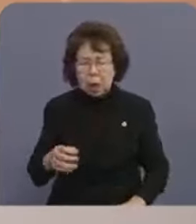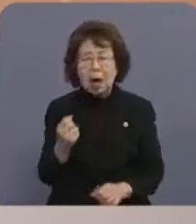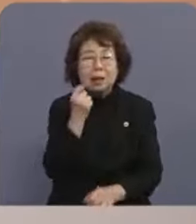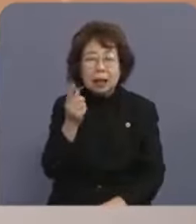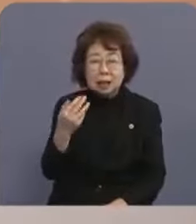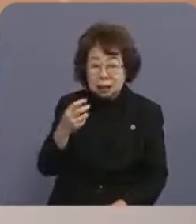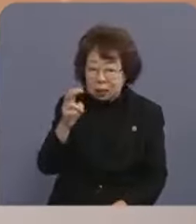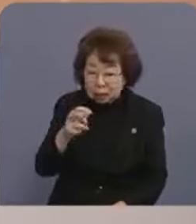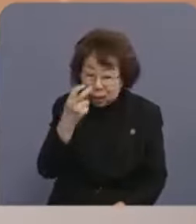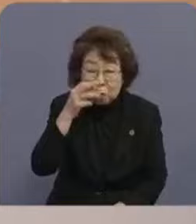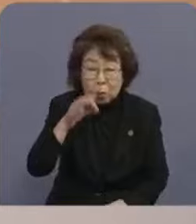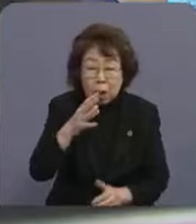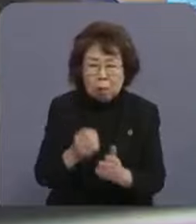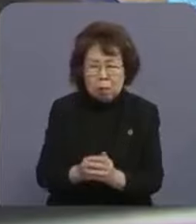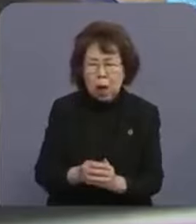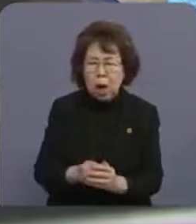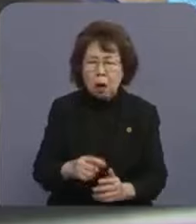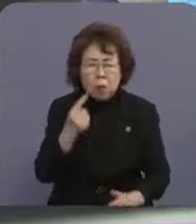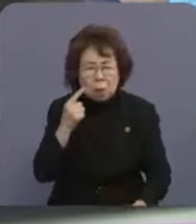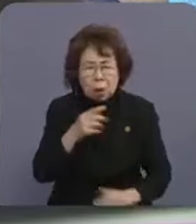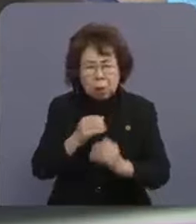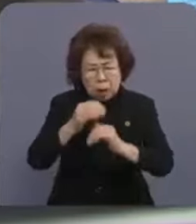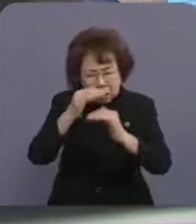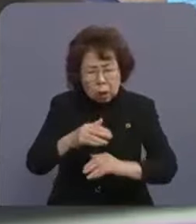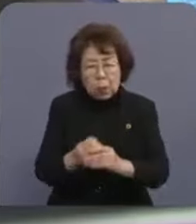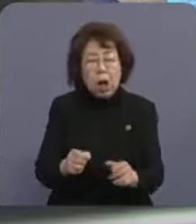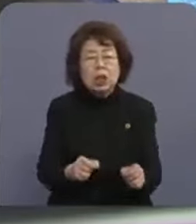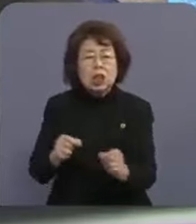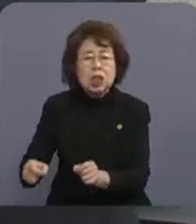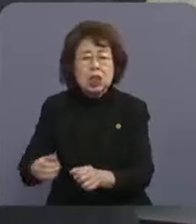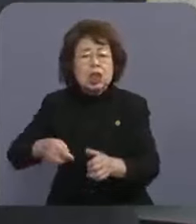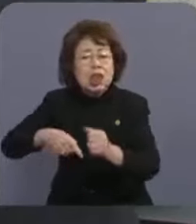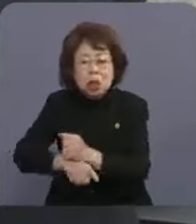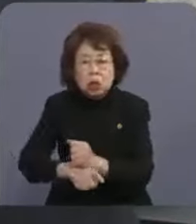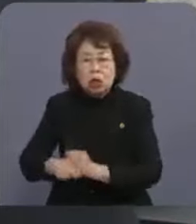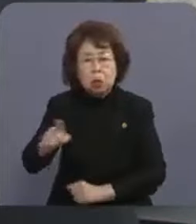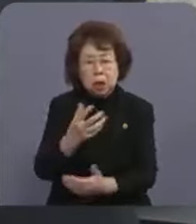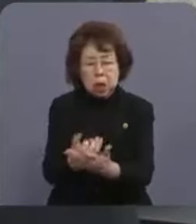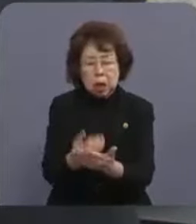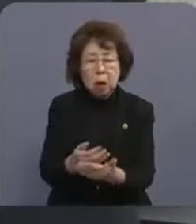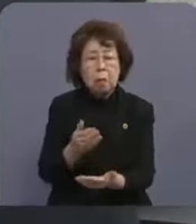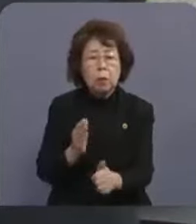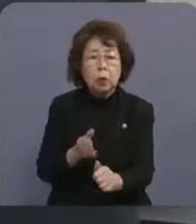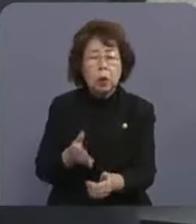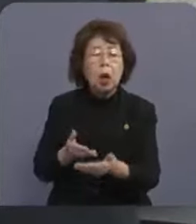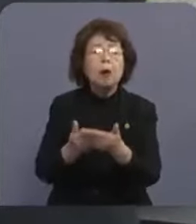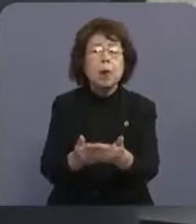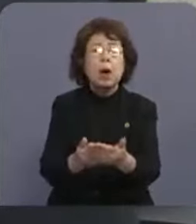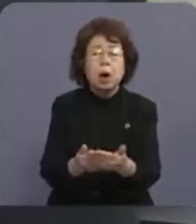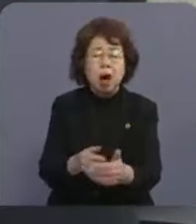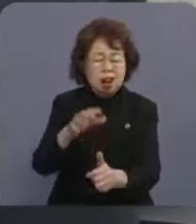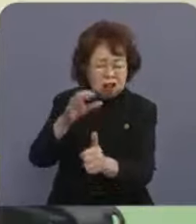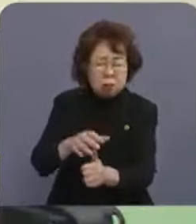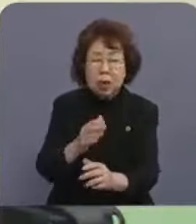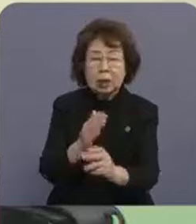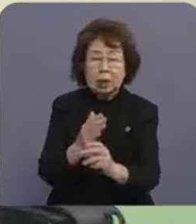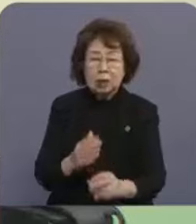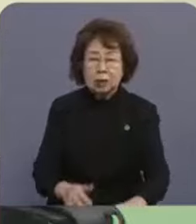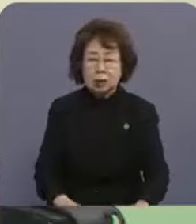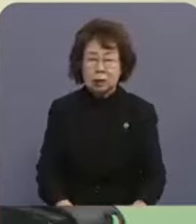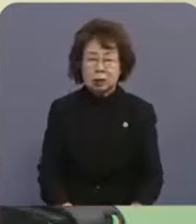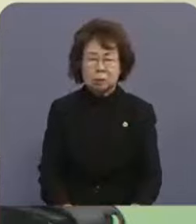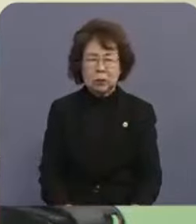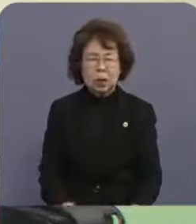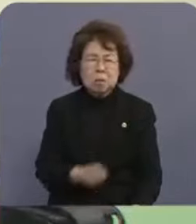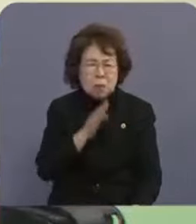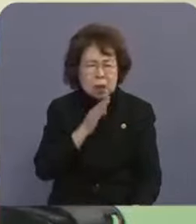뒤 구조 기술사 확인을 거친 구체적인 지연 사유를 제출하라고 롯데 측을 압박했습니다. 의도적으로